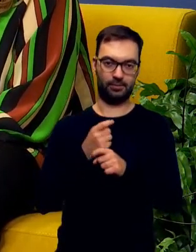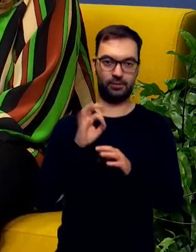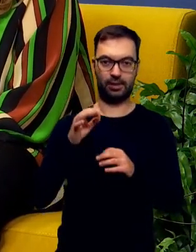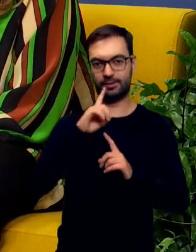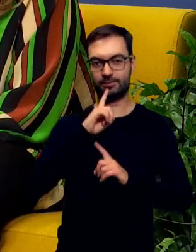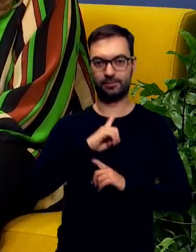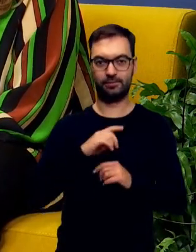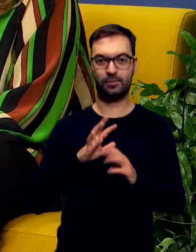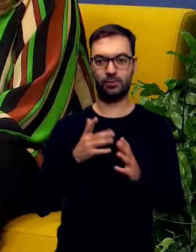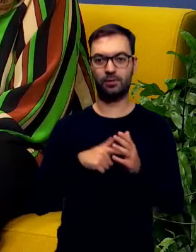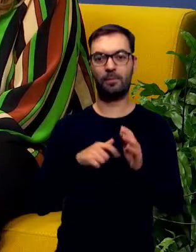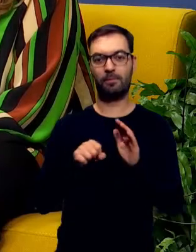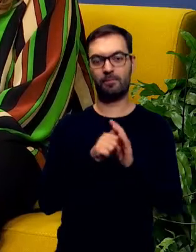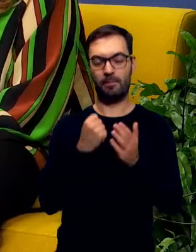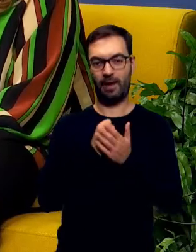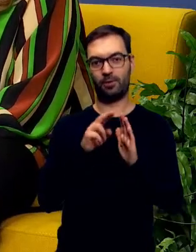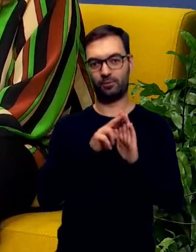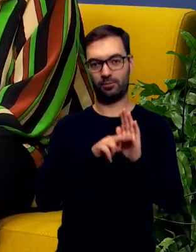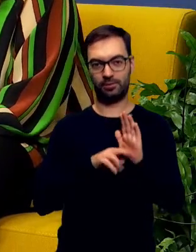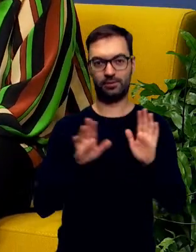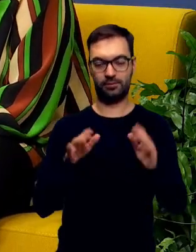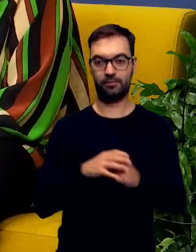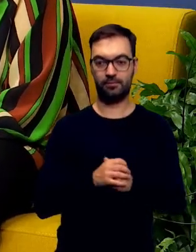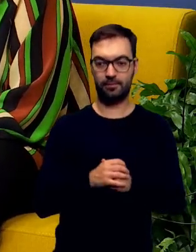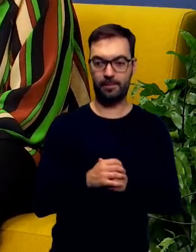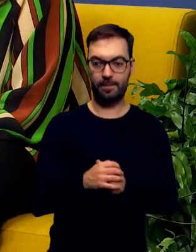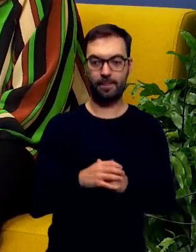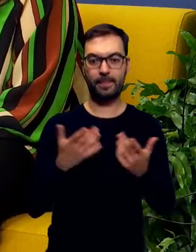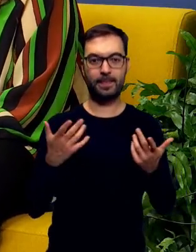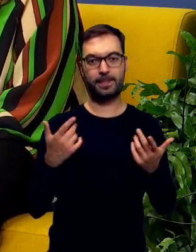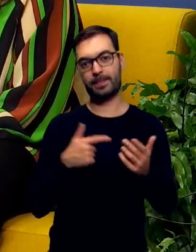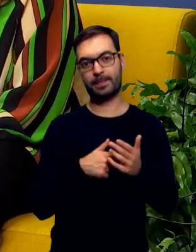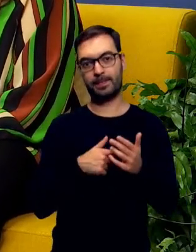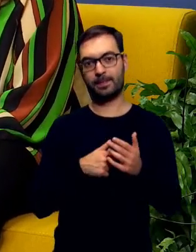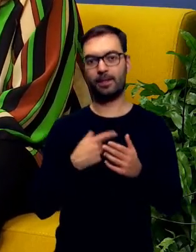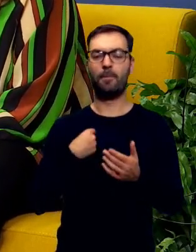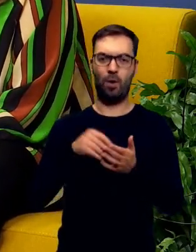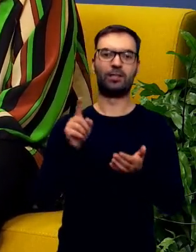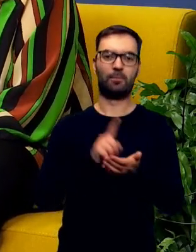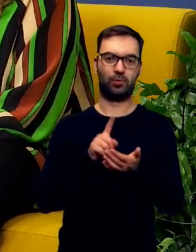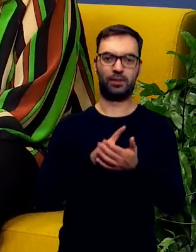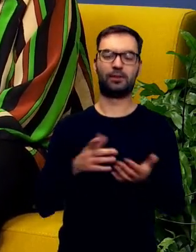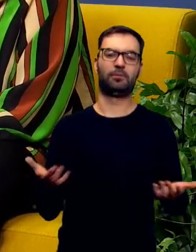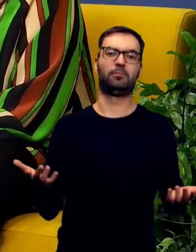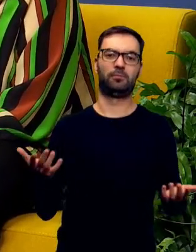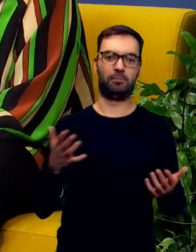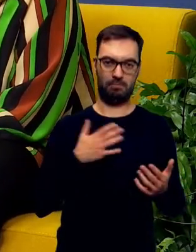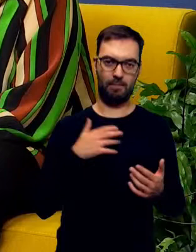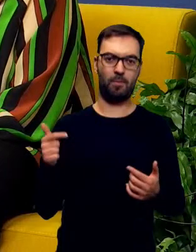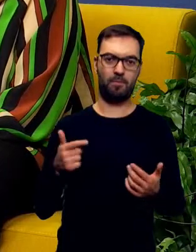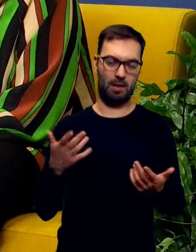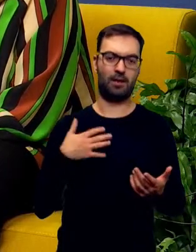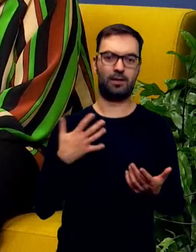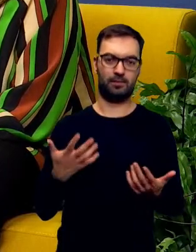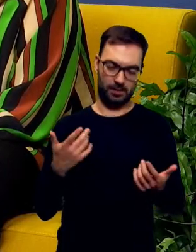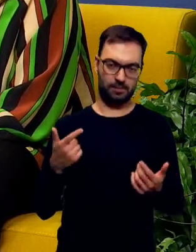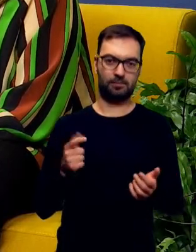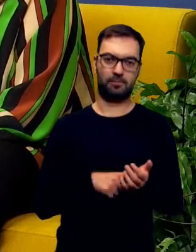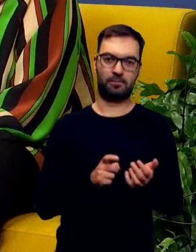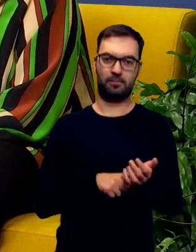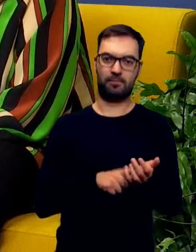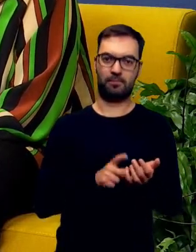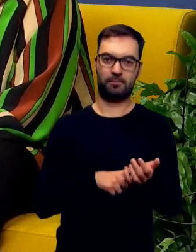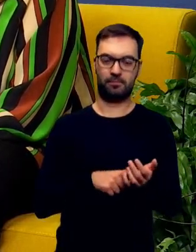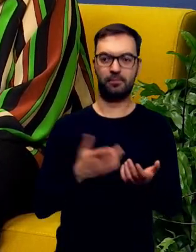aktualnie w rozumieniu prawnym, no to, że płacę podatki, to należy mi się. Mhm. Należy mi się